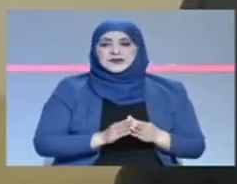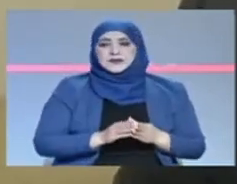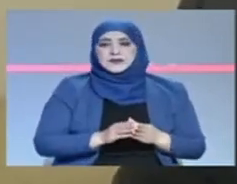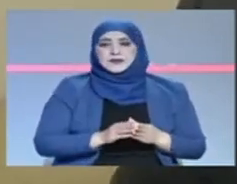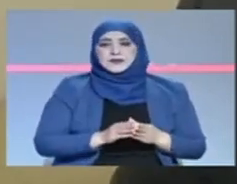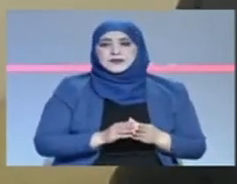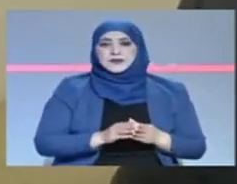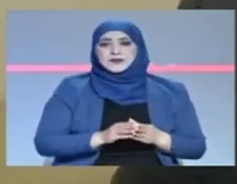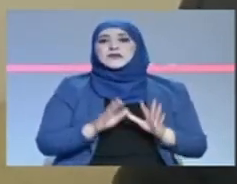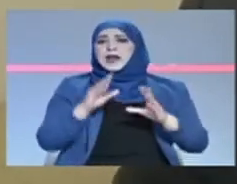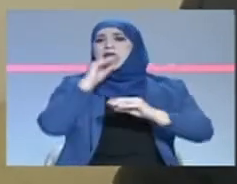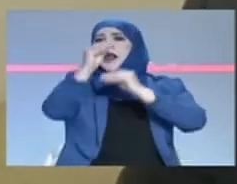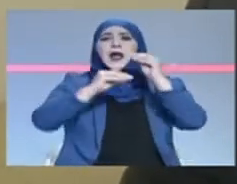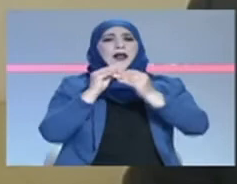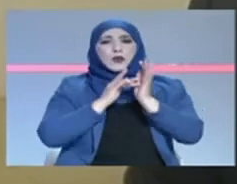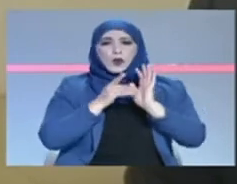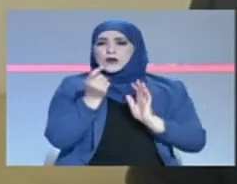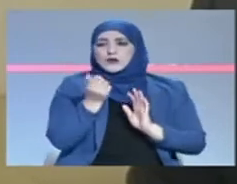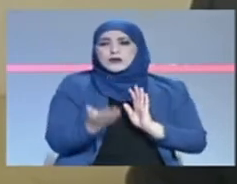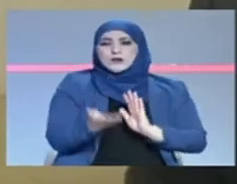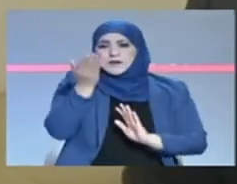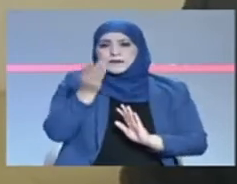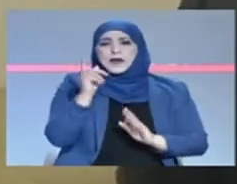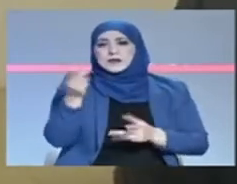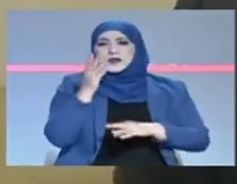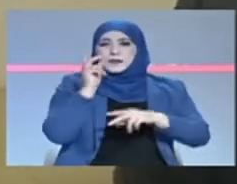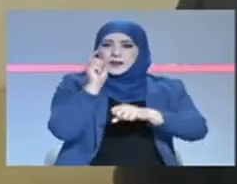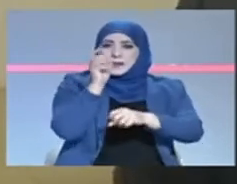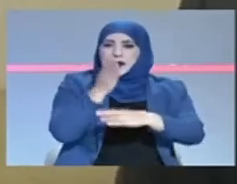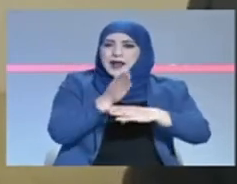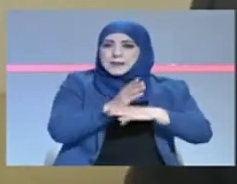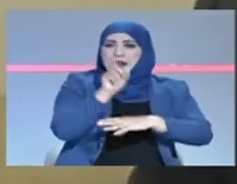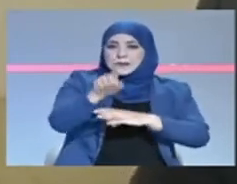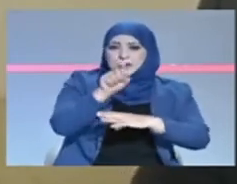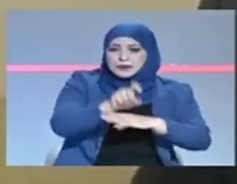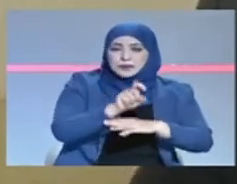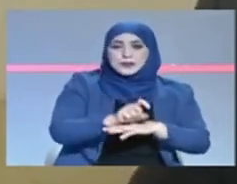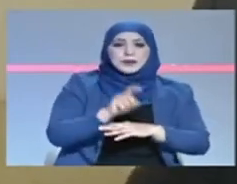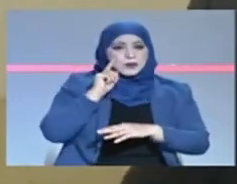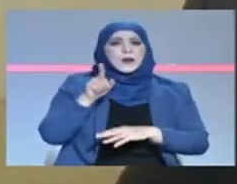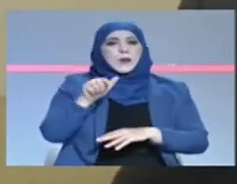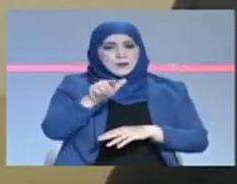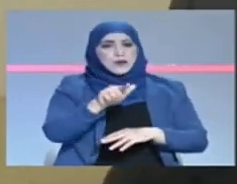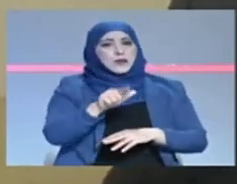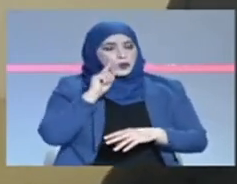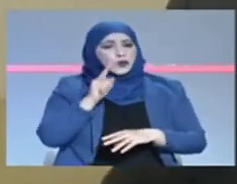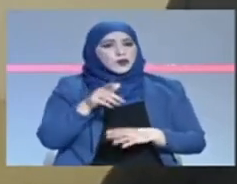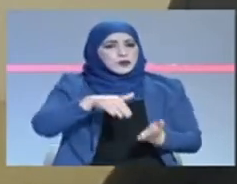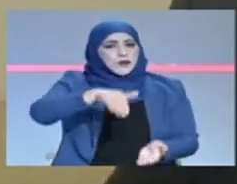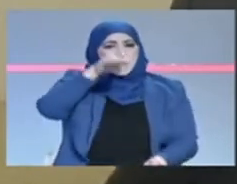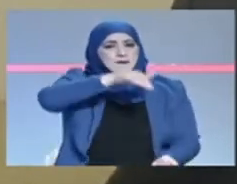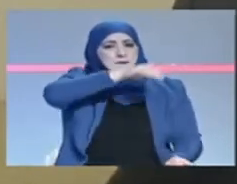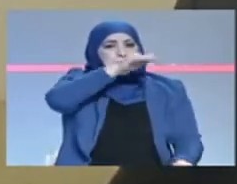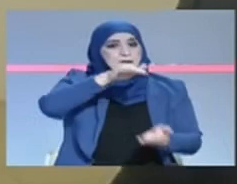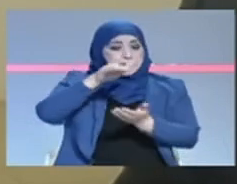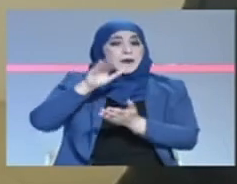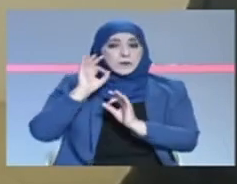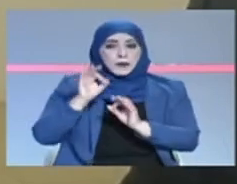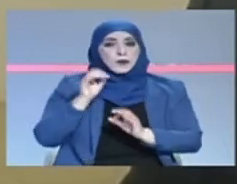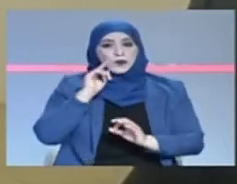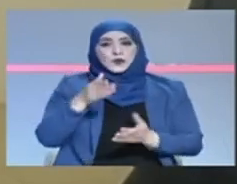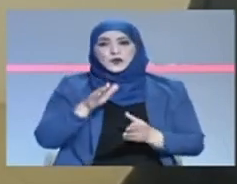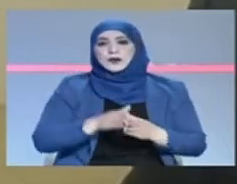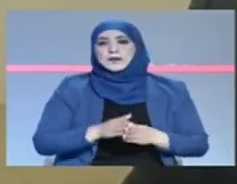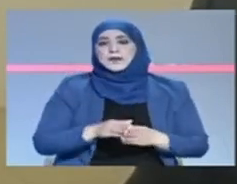على المستوى العالمي. بالنسبة للحوم الدواجن والديك الرومي متوفر بكميات كبيرة ياسر، وتبقى انه على مستوى